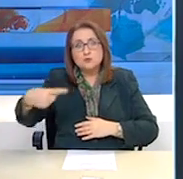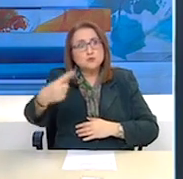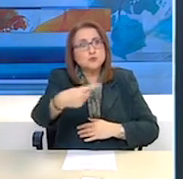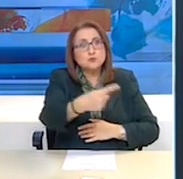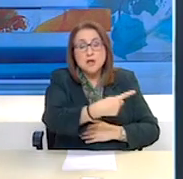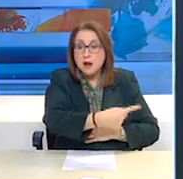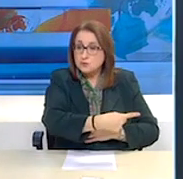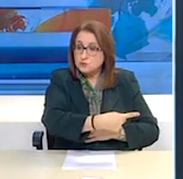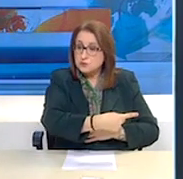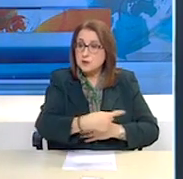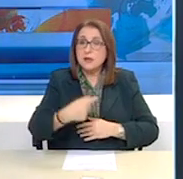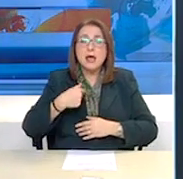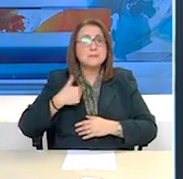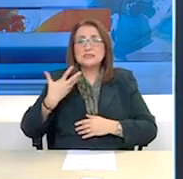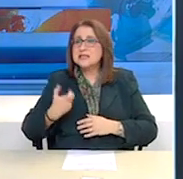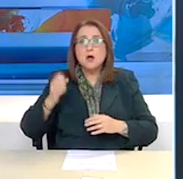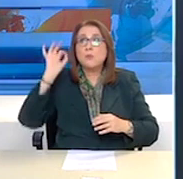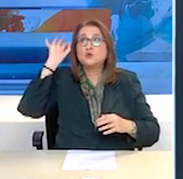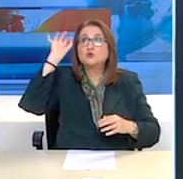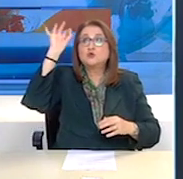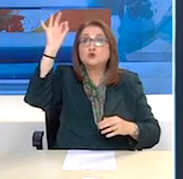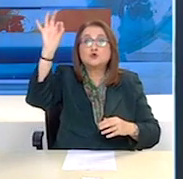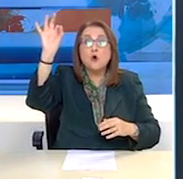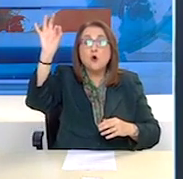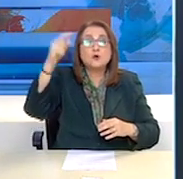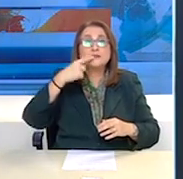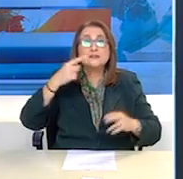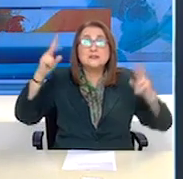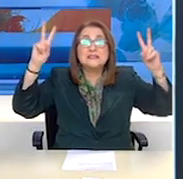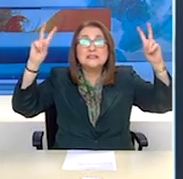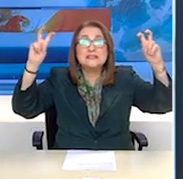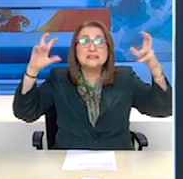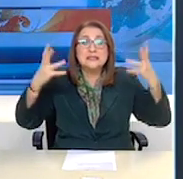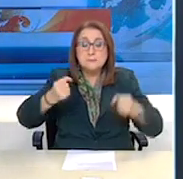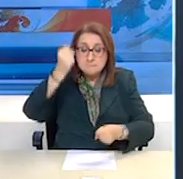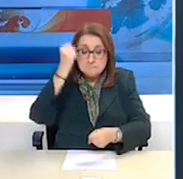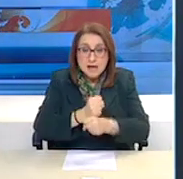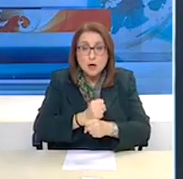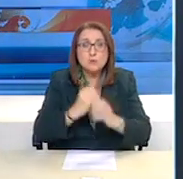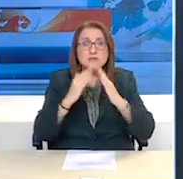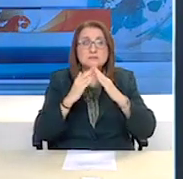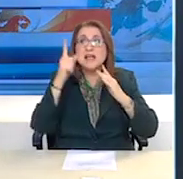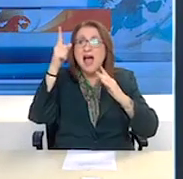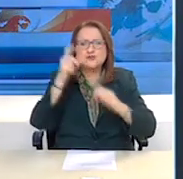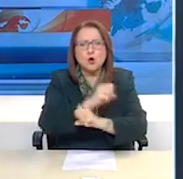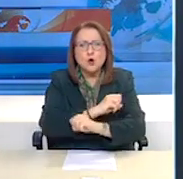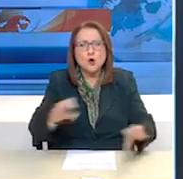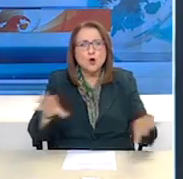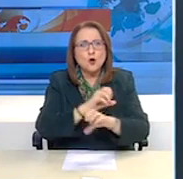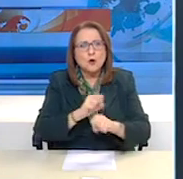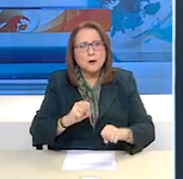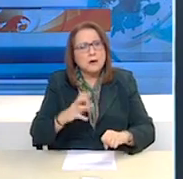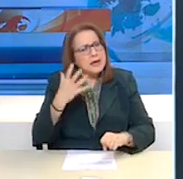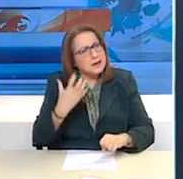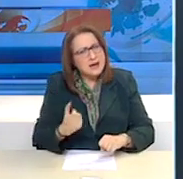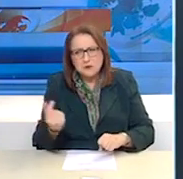που το σύνθημα, στόχος αλλά και στίχημα, το μένουμε σπίτι είναι η σύσταση του συνόλου του πολιτικού κόσμου, κάποιοι λίγοι συμπολίτες